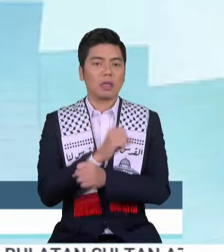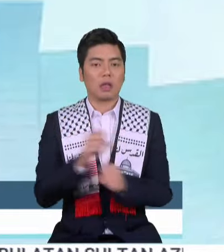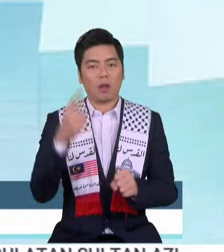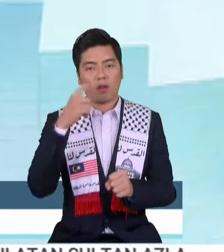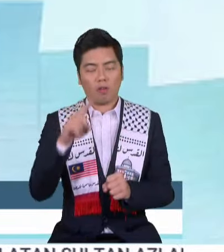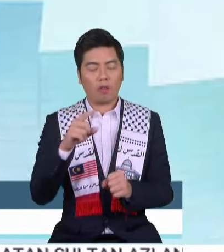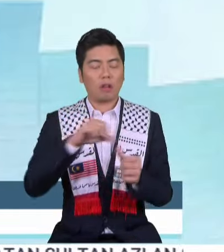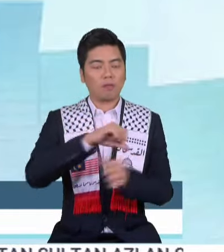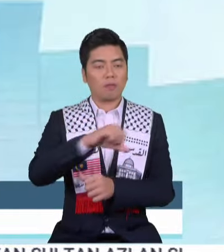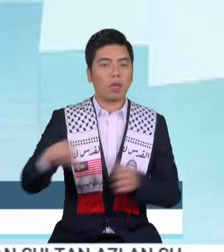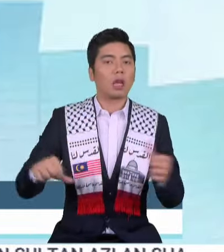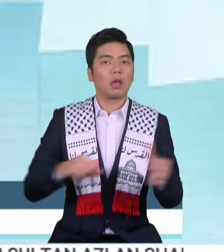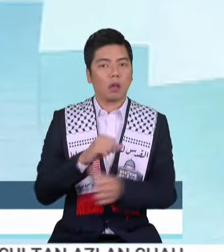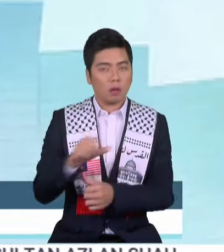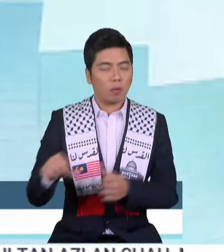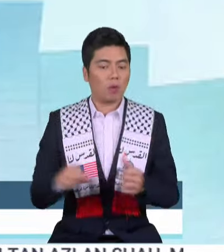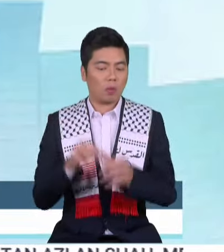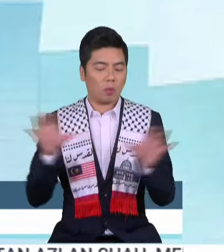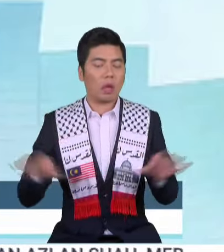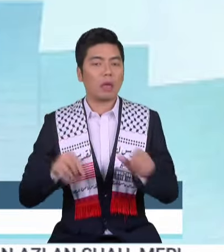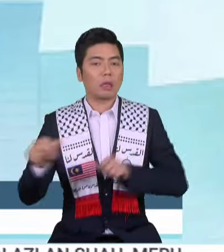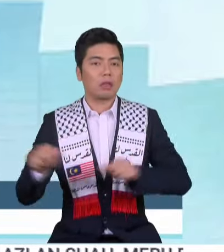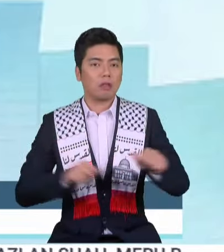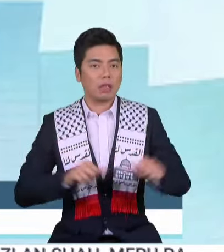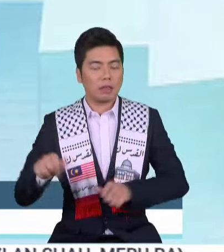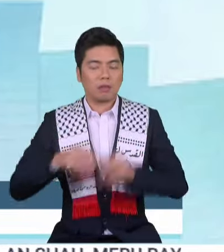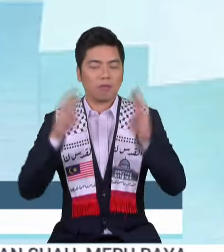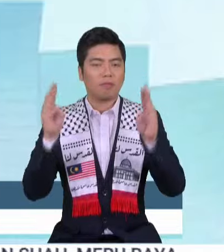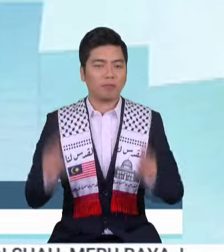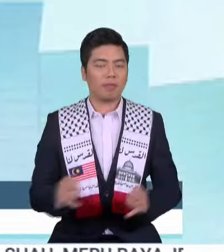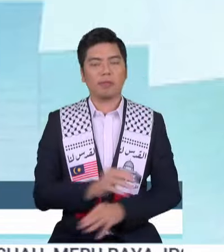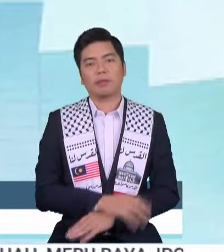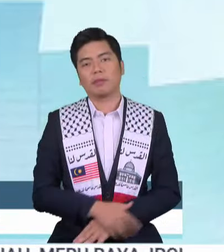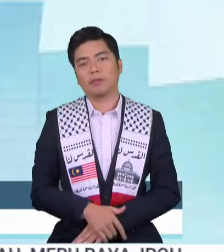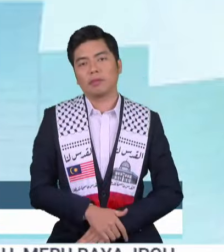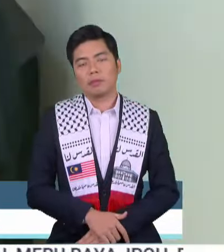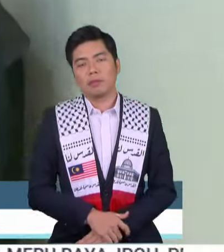interaksi sosial untuk menjalankan aktiviti kemasyarakatan.